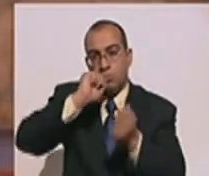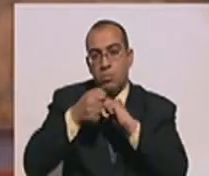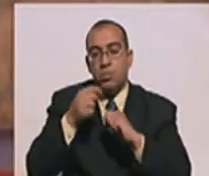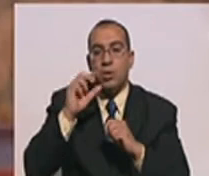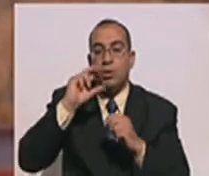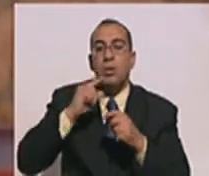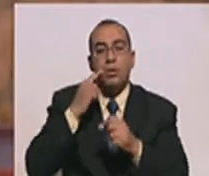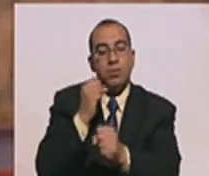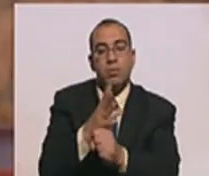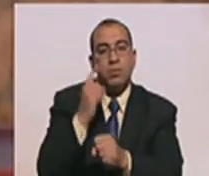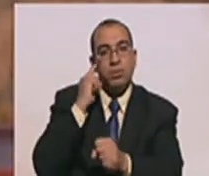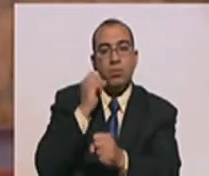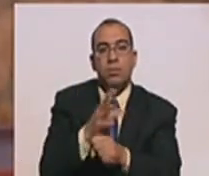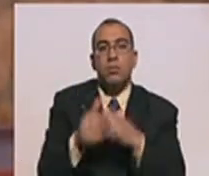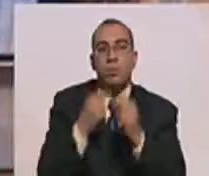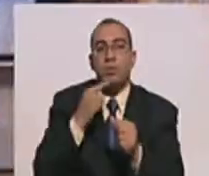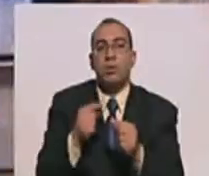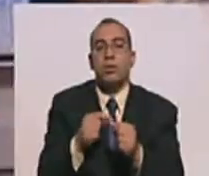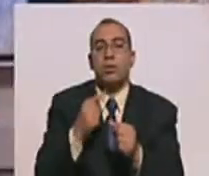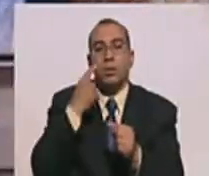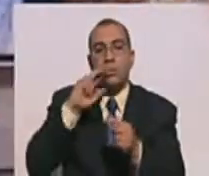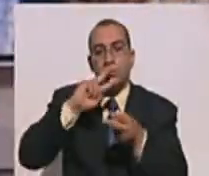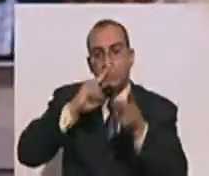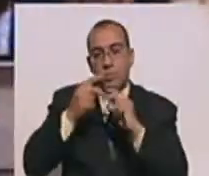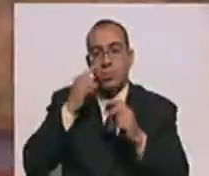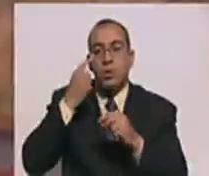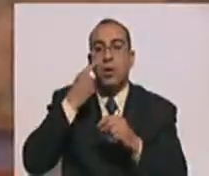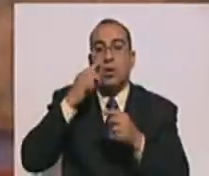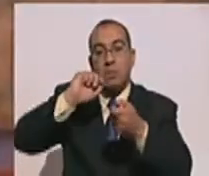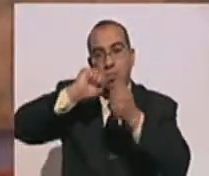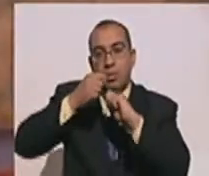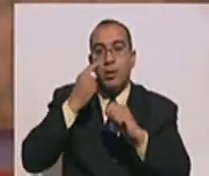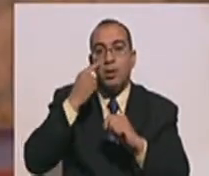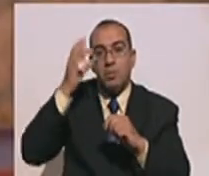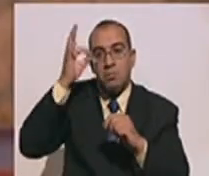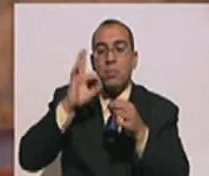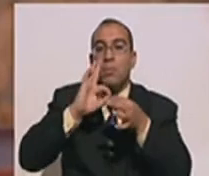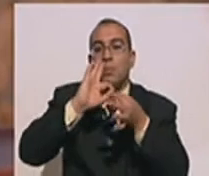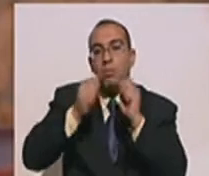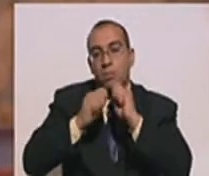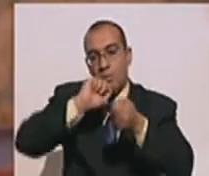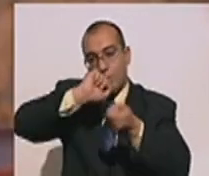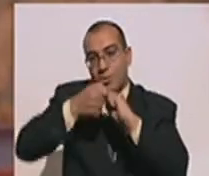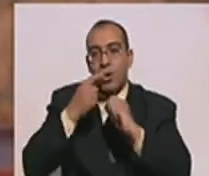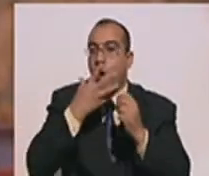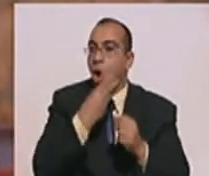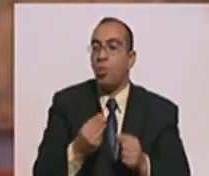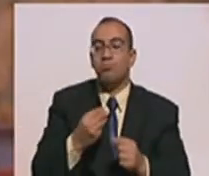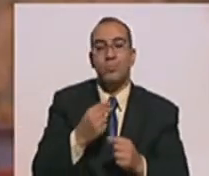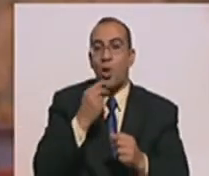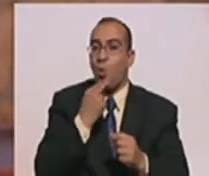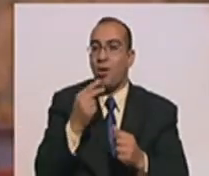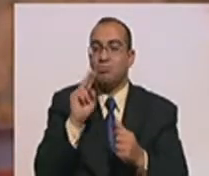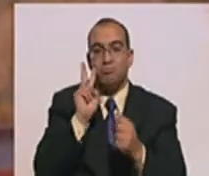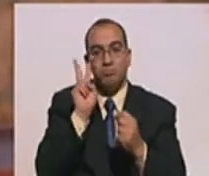مقلتيك فافعلي. يا سلام، يعني لو قدرت تغيري في عينيك، مش في حواجبك بس، في عينيك، علشان تبقي زينة